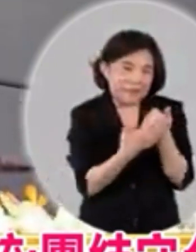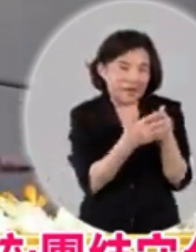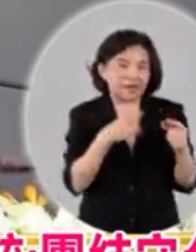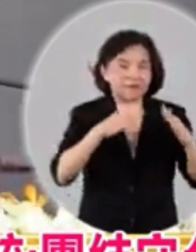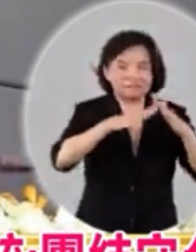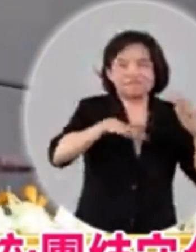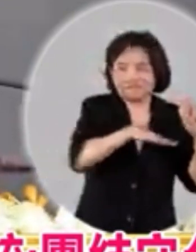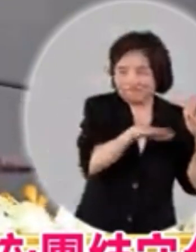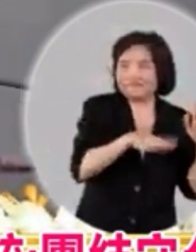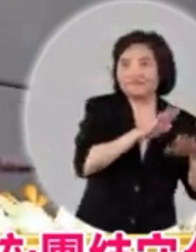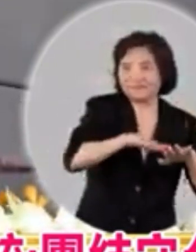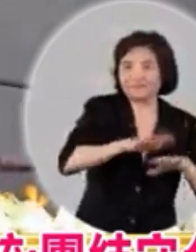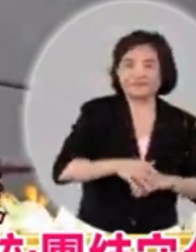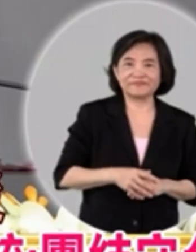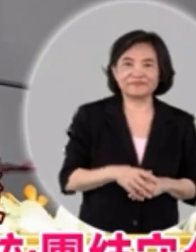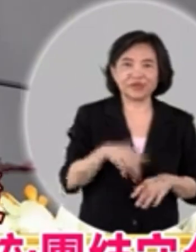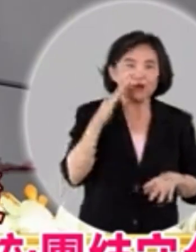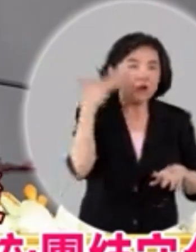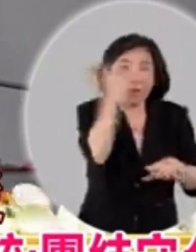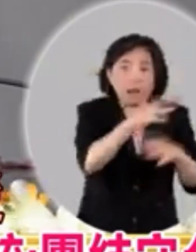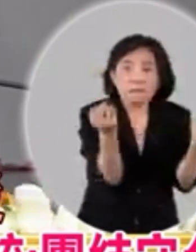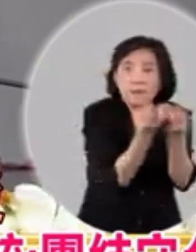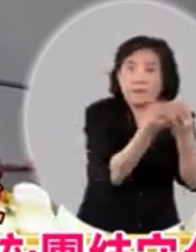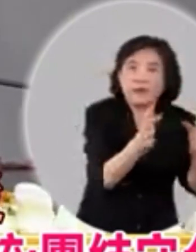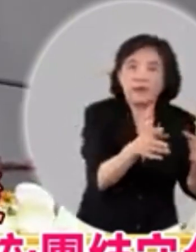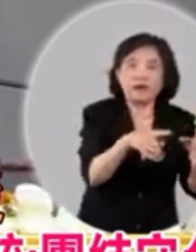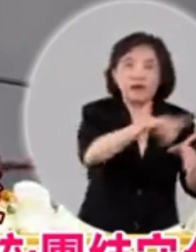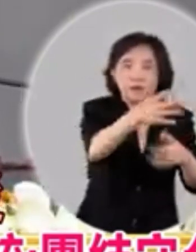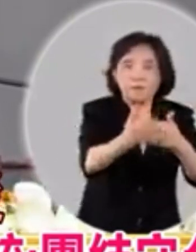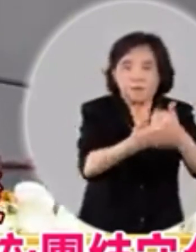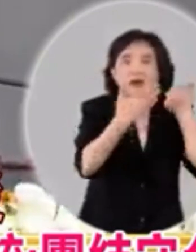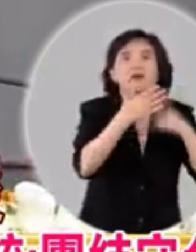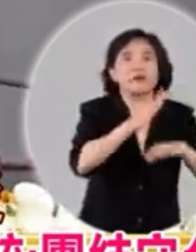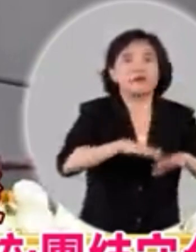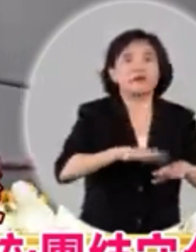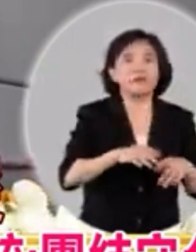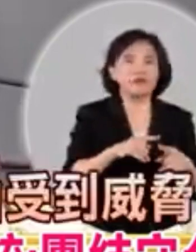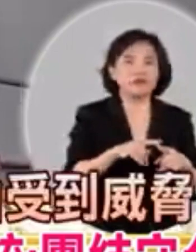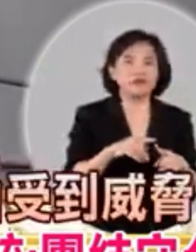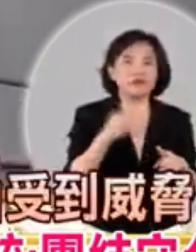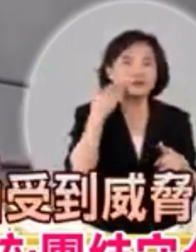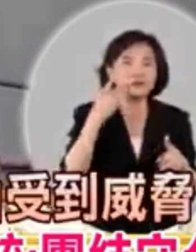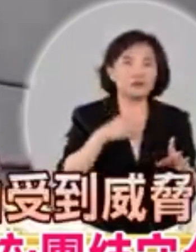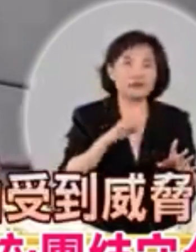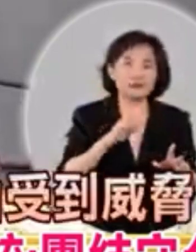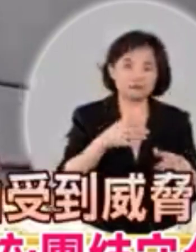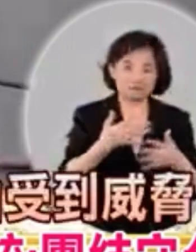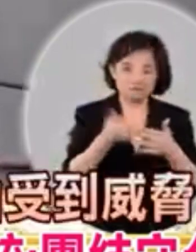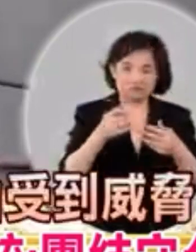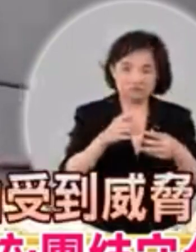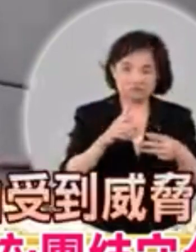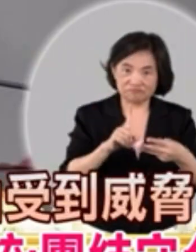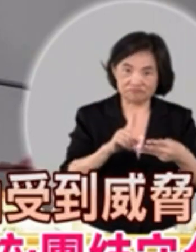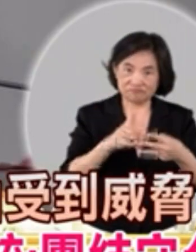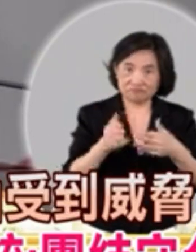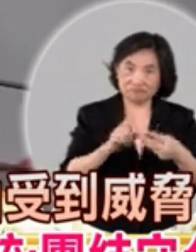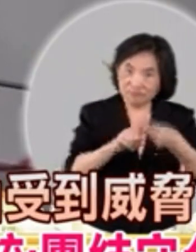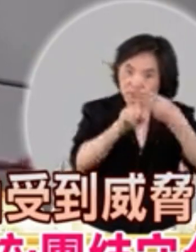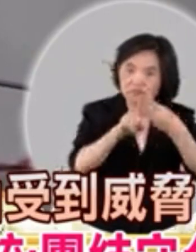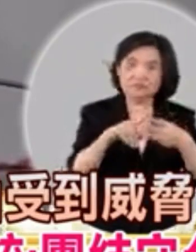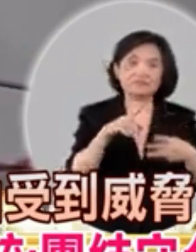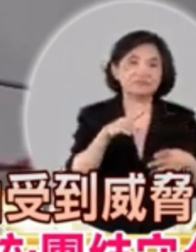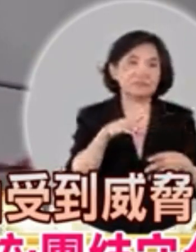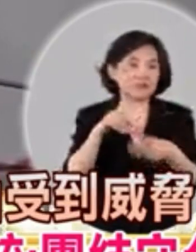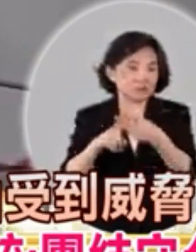园，有灾难的时候会来救灾，当主权领土和民主自由受到威